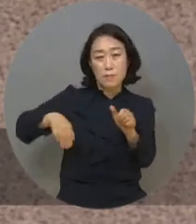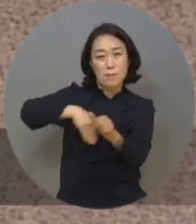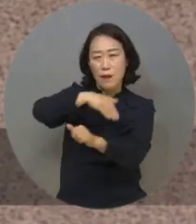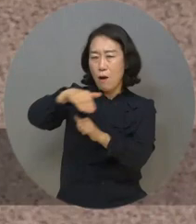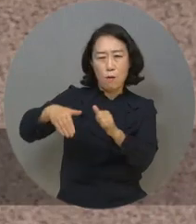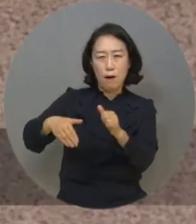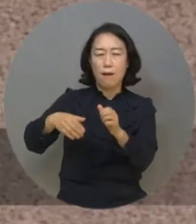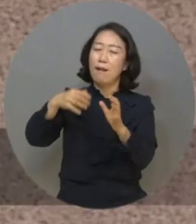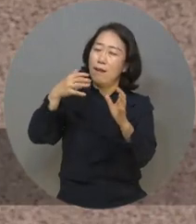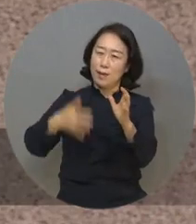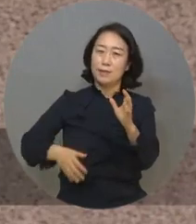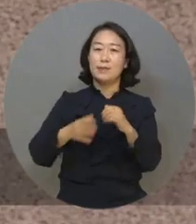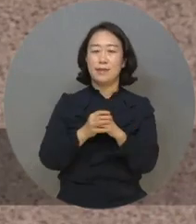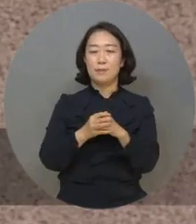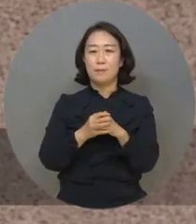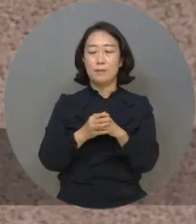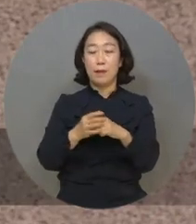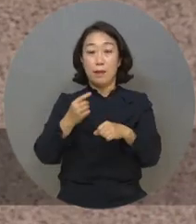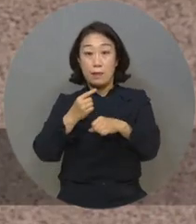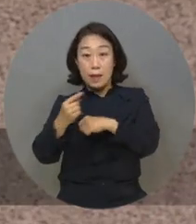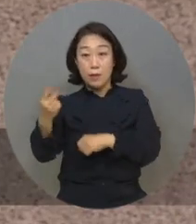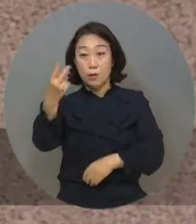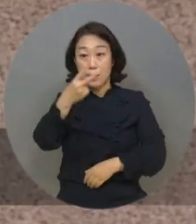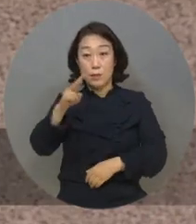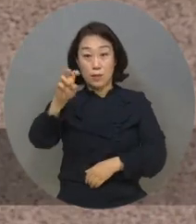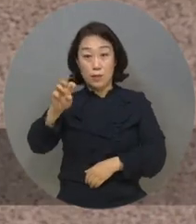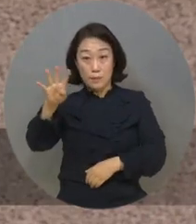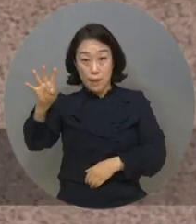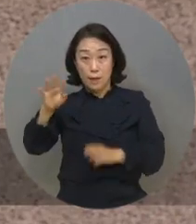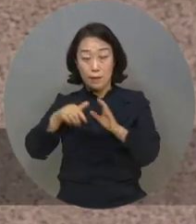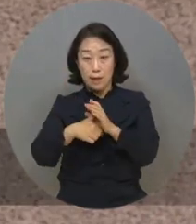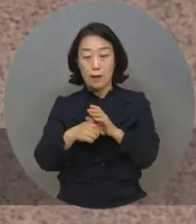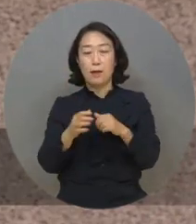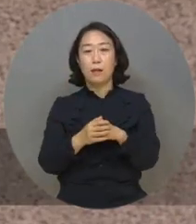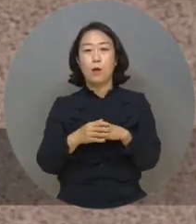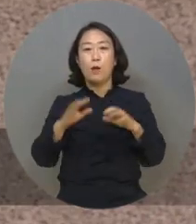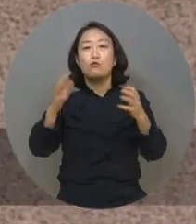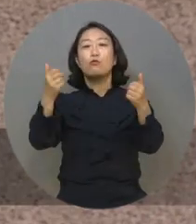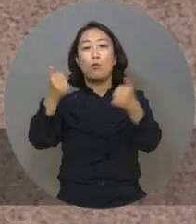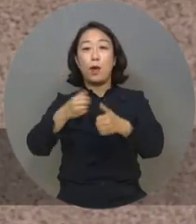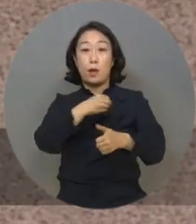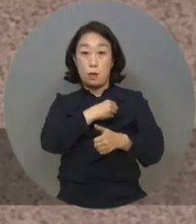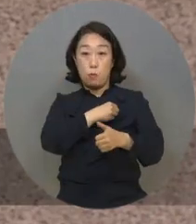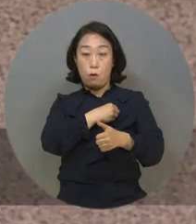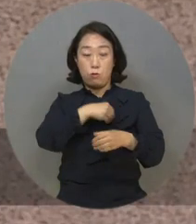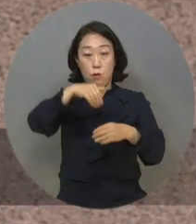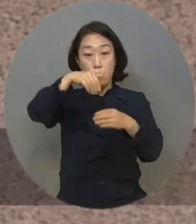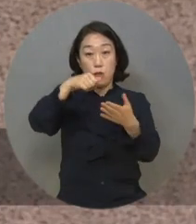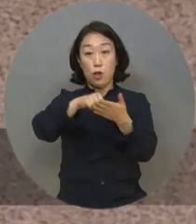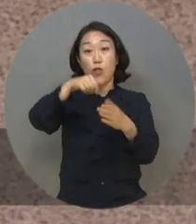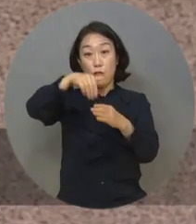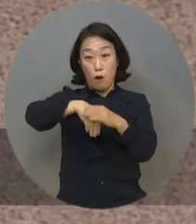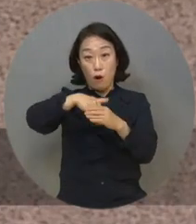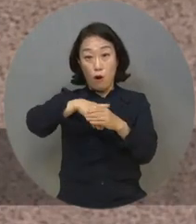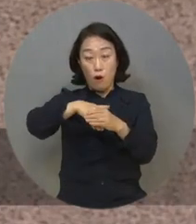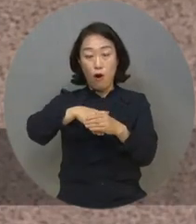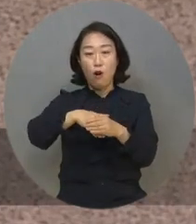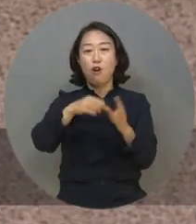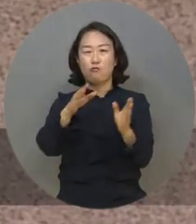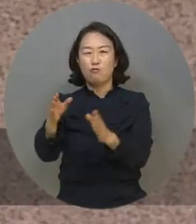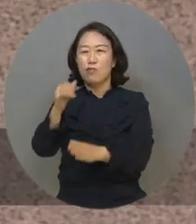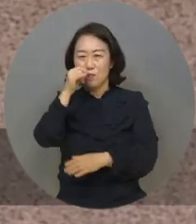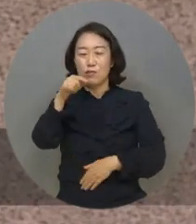변화는 더딥니다. 내년 2024년에는 22대 국회의원을 뽑는 총선이 기다리고